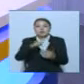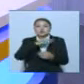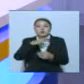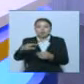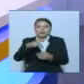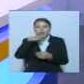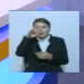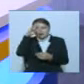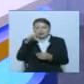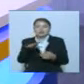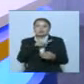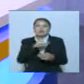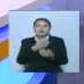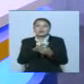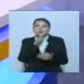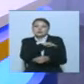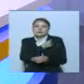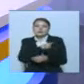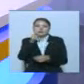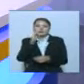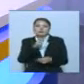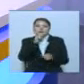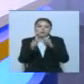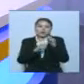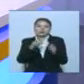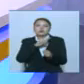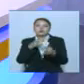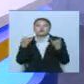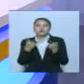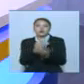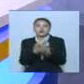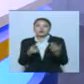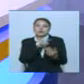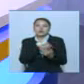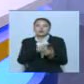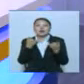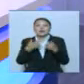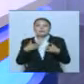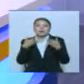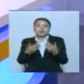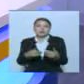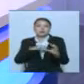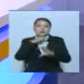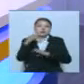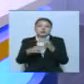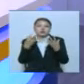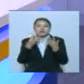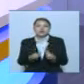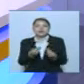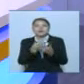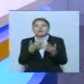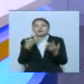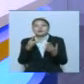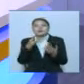миллионов. Врачи вручили им памятные подарки и выразили свои теплые пожелания. Медработники также поздравили с Международным днем недоношенных